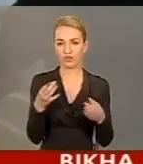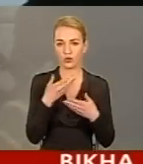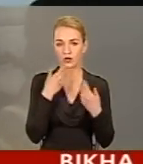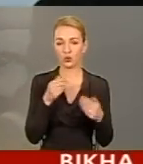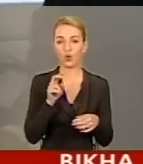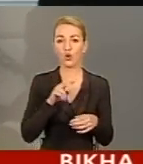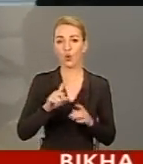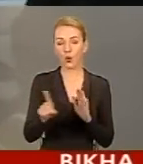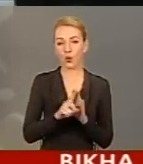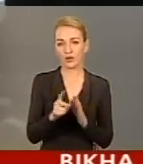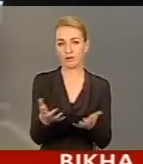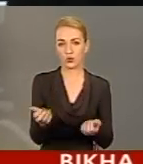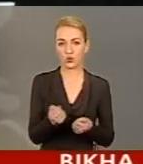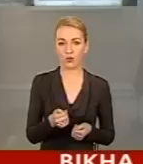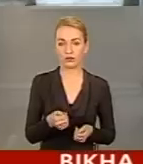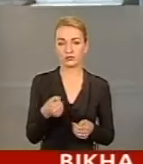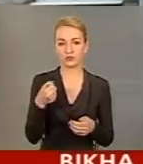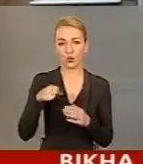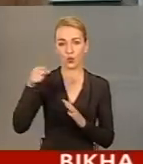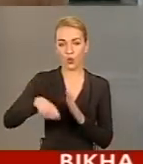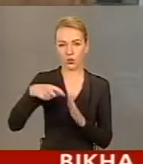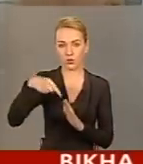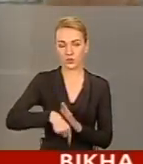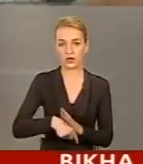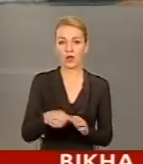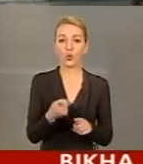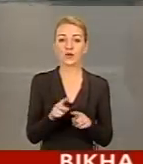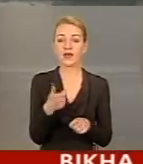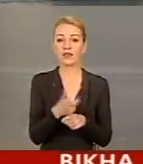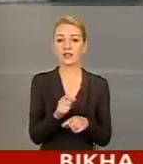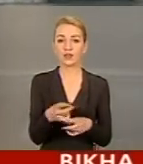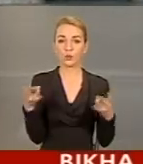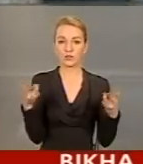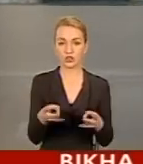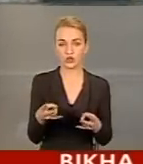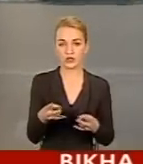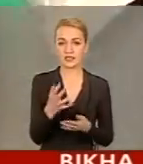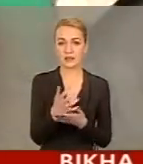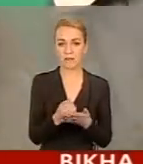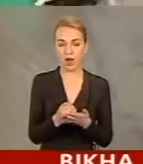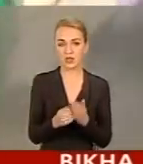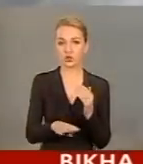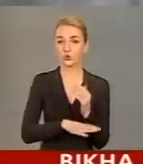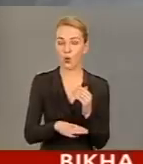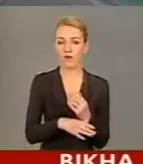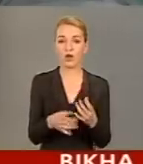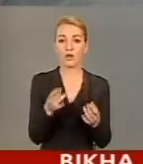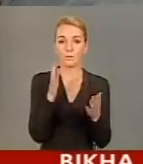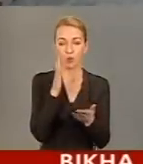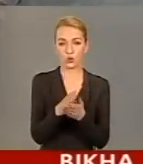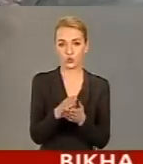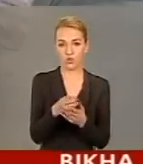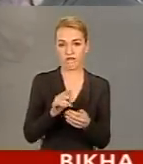Нічого нету. Ходім, беремо там, до колодця. Ось це найнеобхідніше нині в Дебальцевому запасі – дрова, просто в